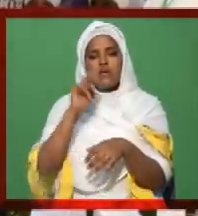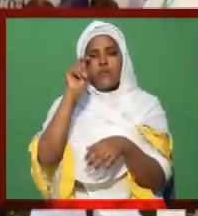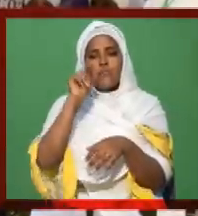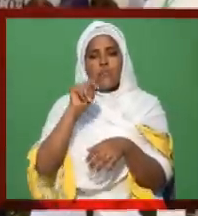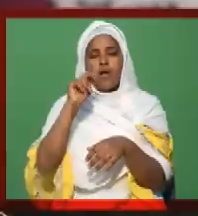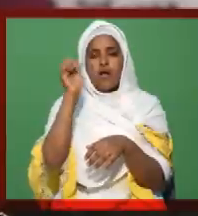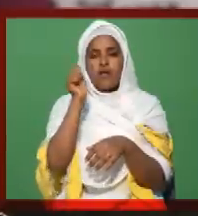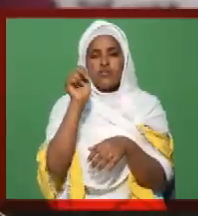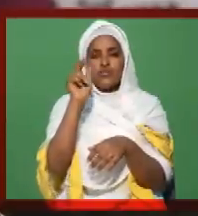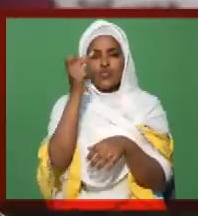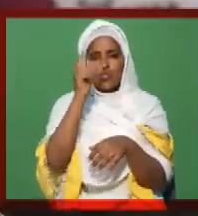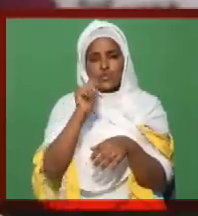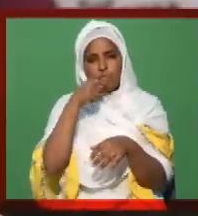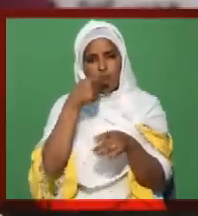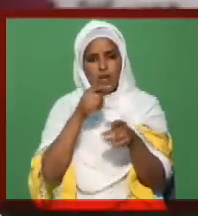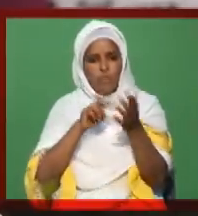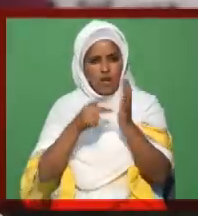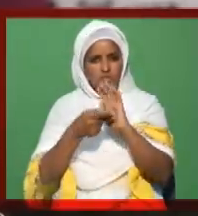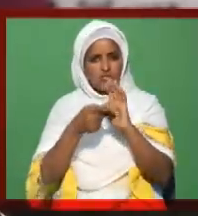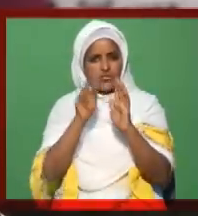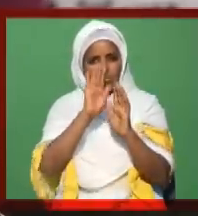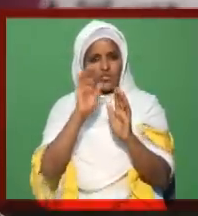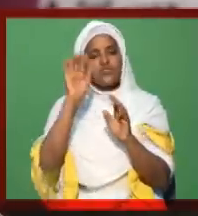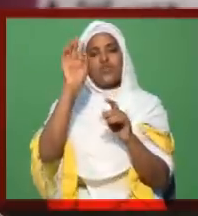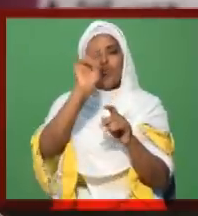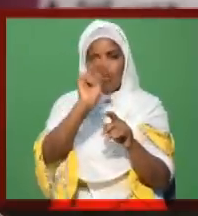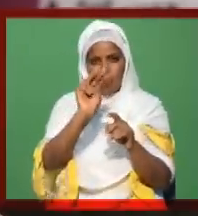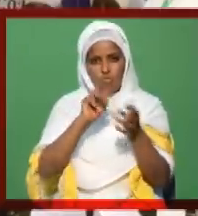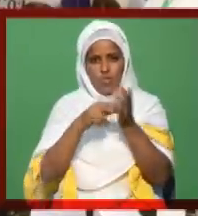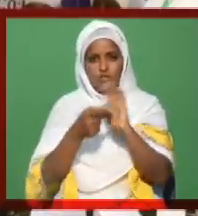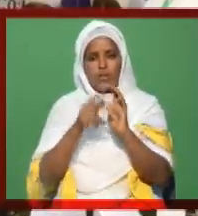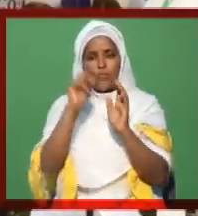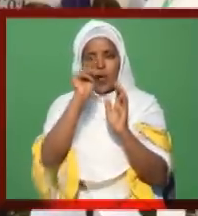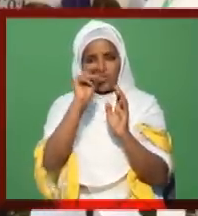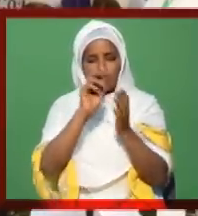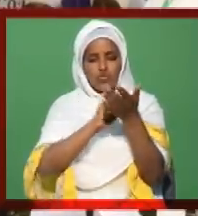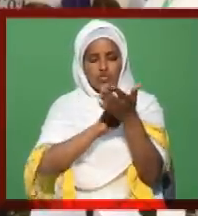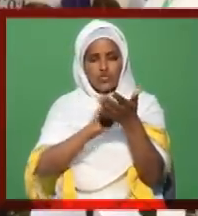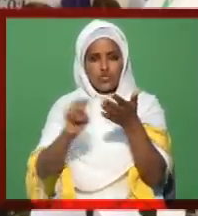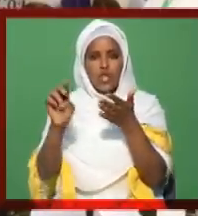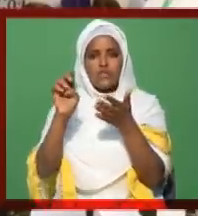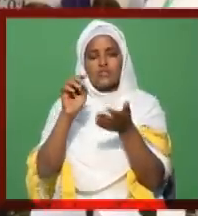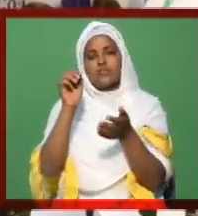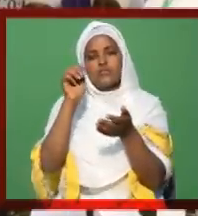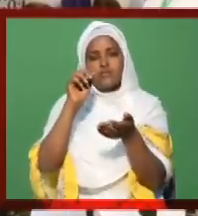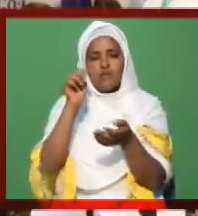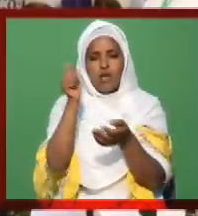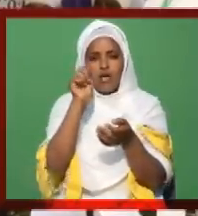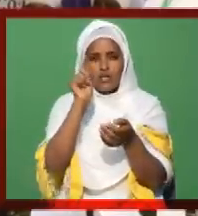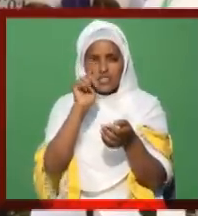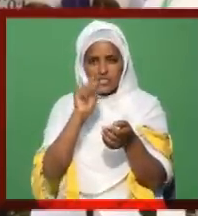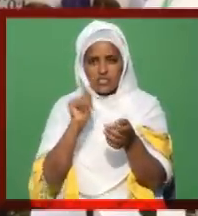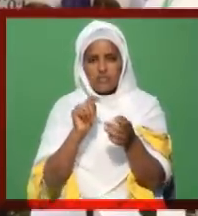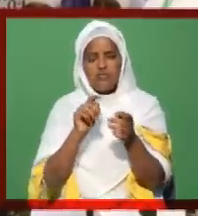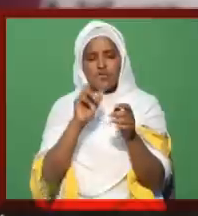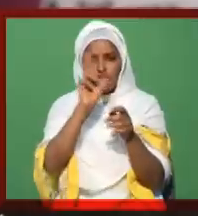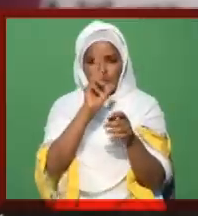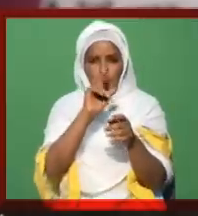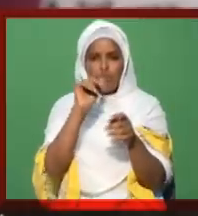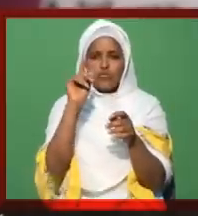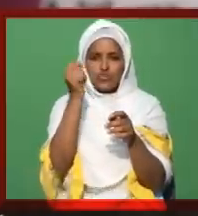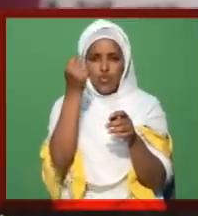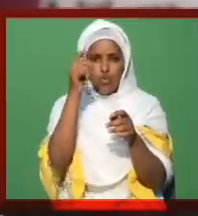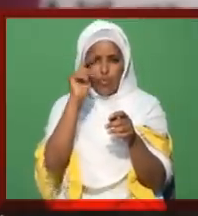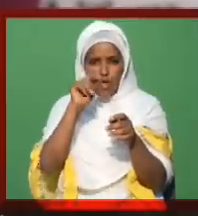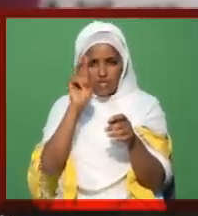ማዕዶት ይባላል። ሰኞ ማለት ነው። ማክሰኞ ቅዱሳት አንስት፣ ረቡዕ ቶማስ